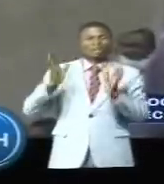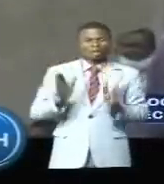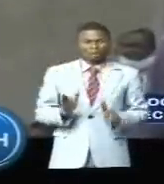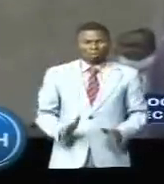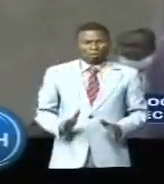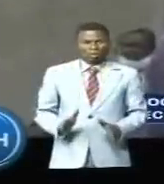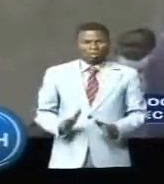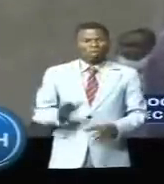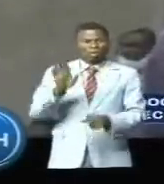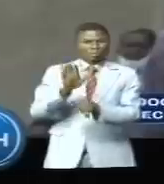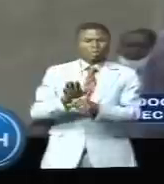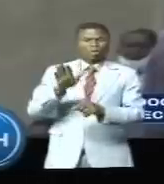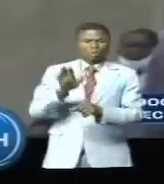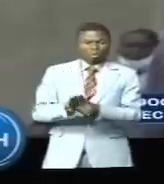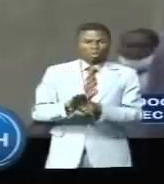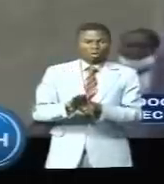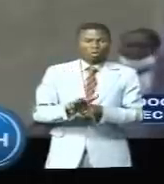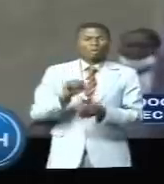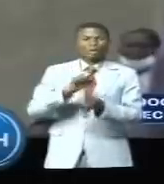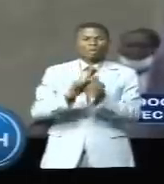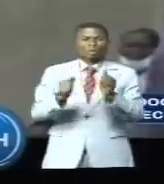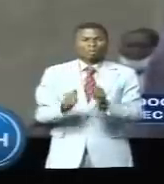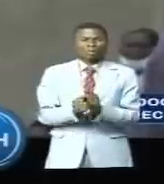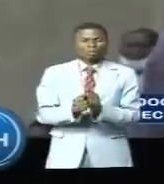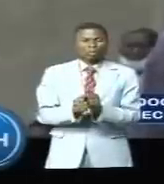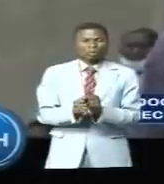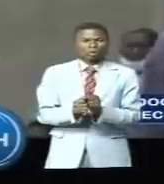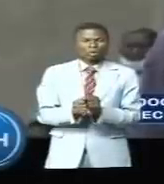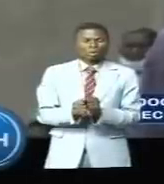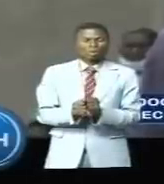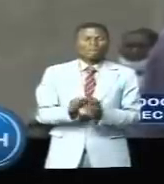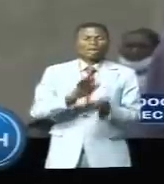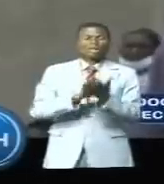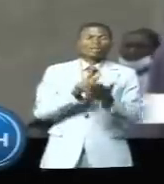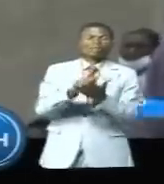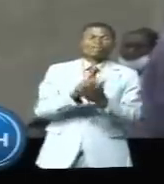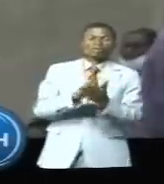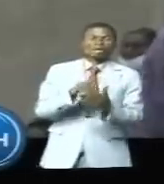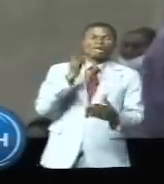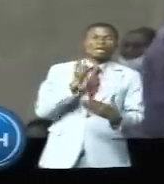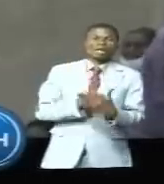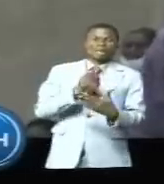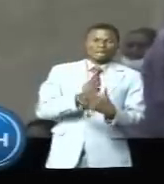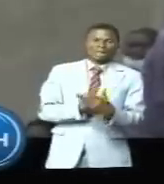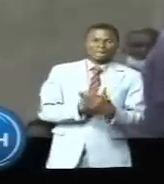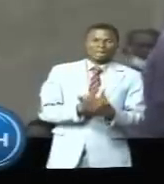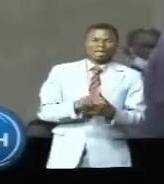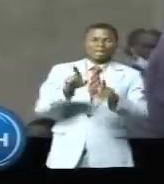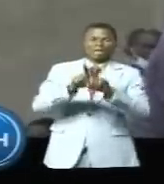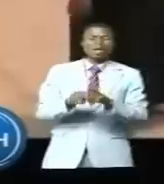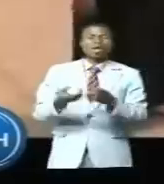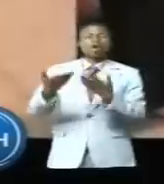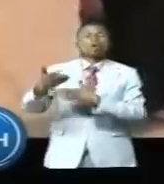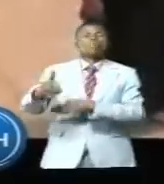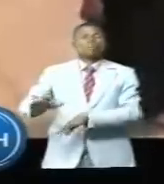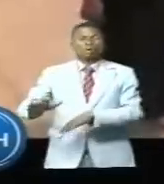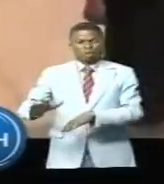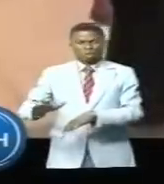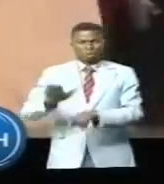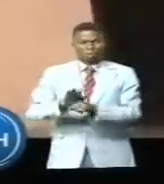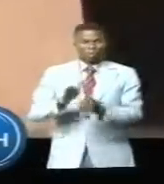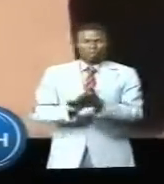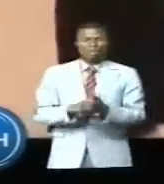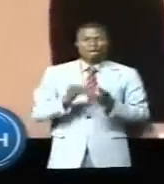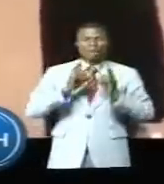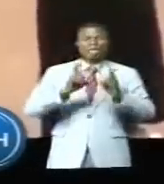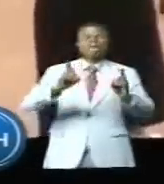de beaucoup de cas de morbidité ainsi que de mortalité. Avec le slogan